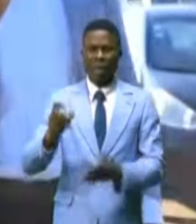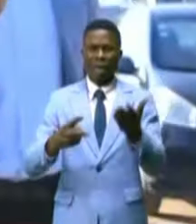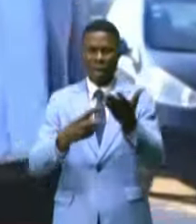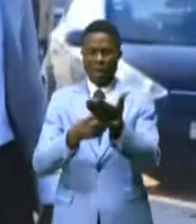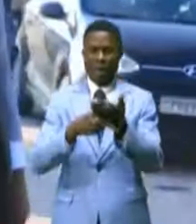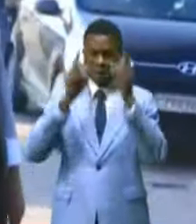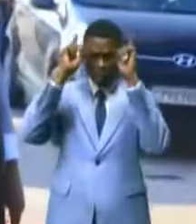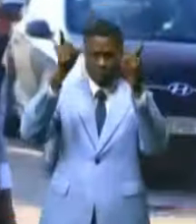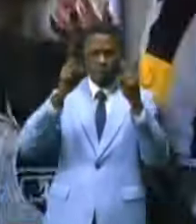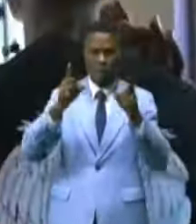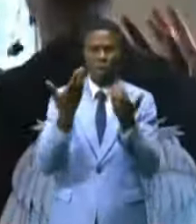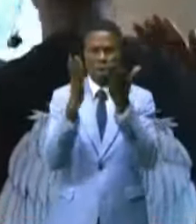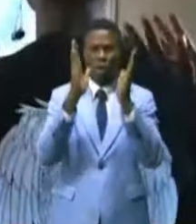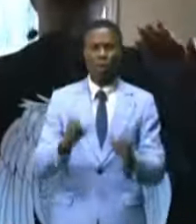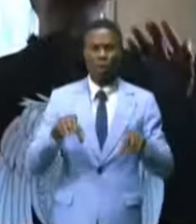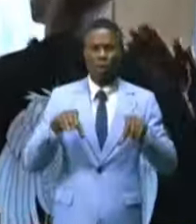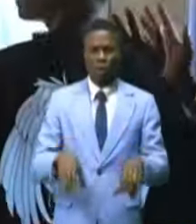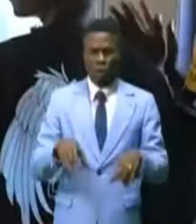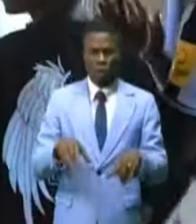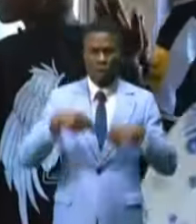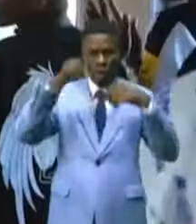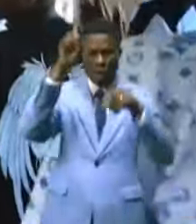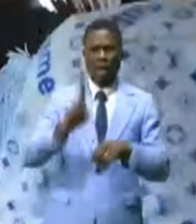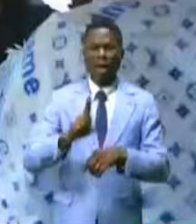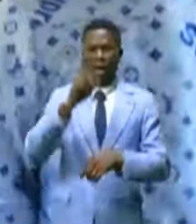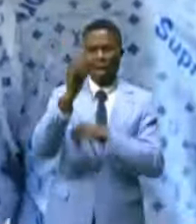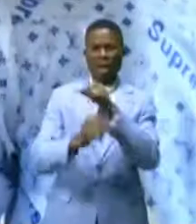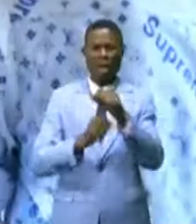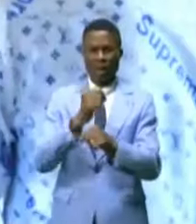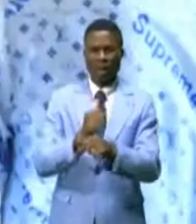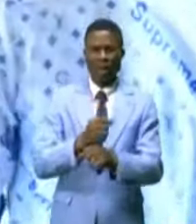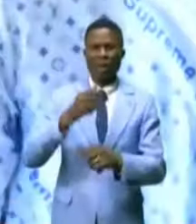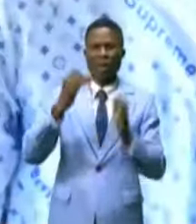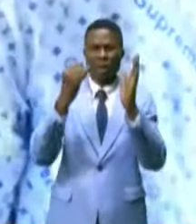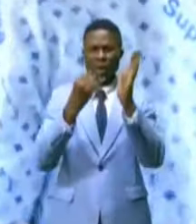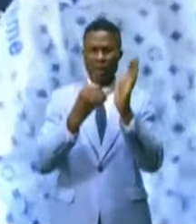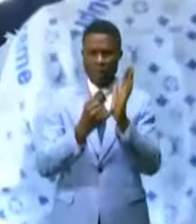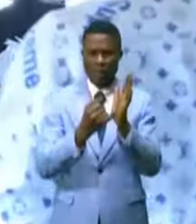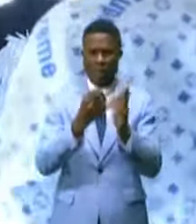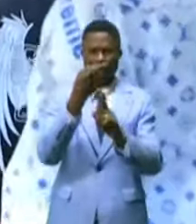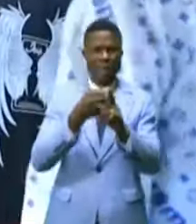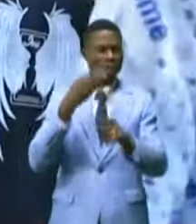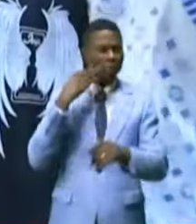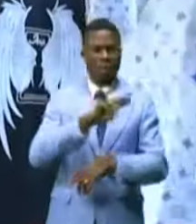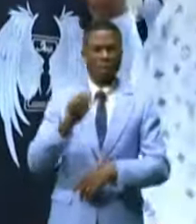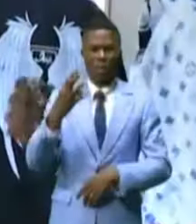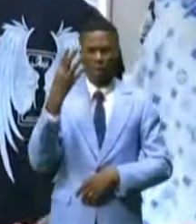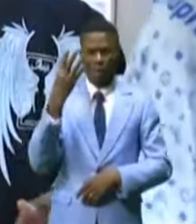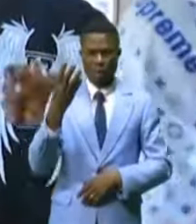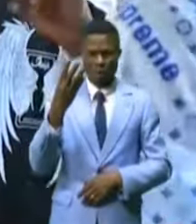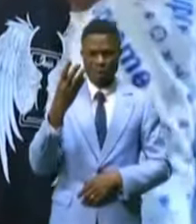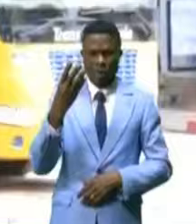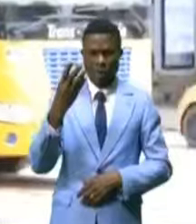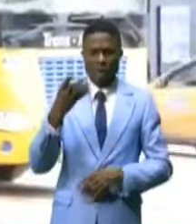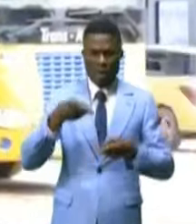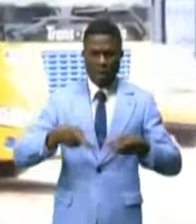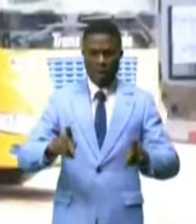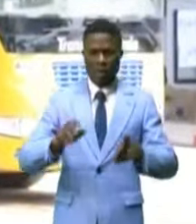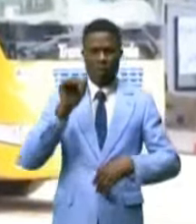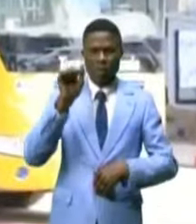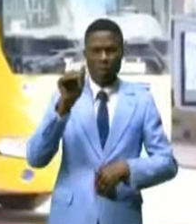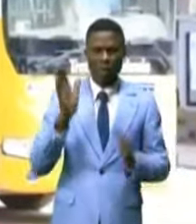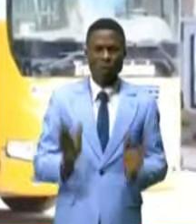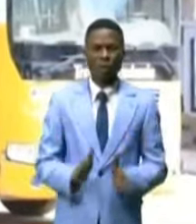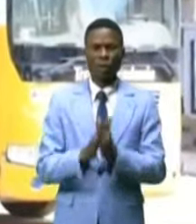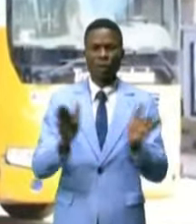étudiants congolais. L'an 1 a vécu ce mercredi 6 mars 2024 et a conduit le directeur